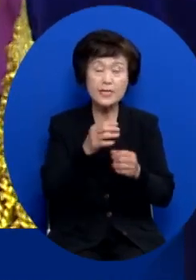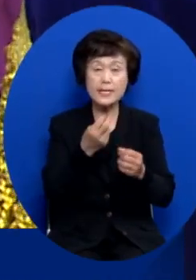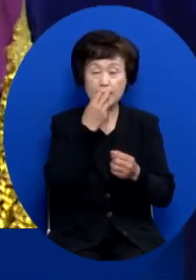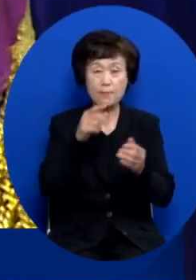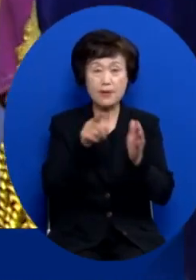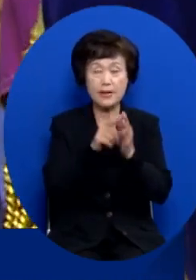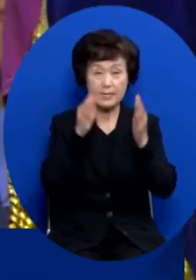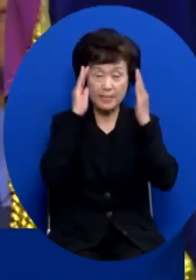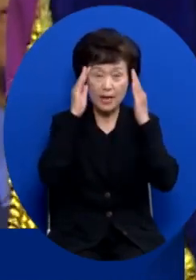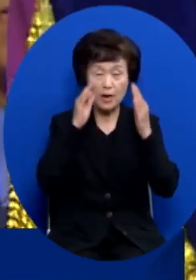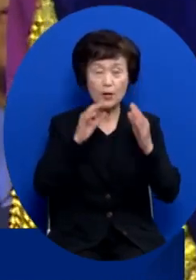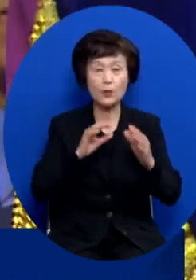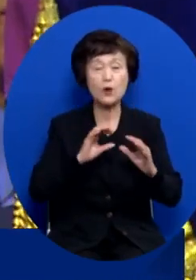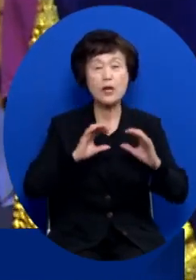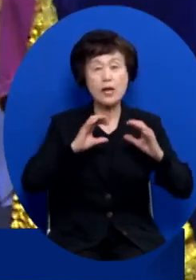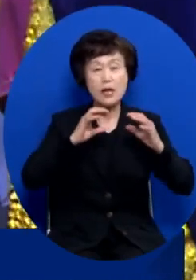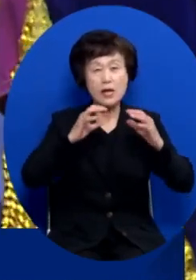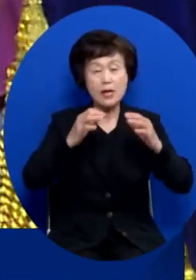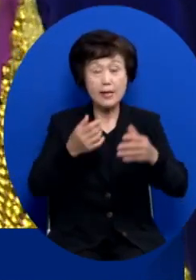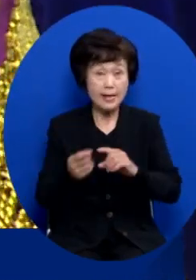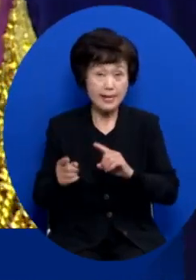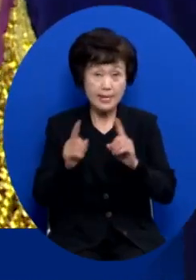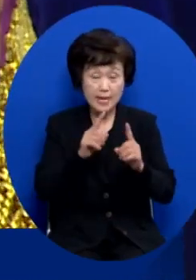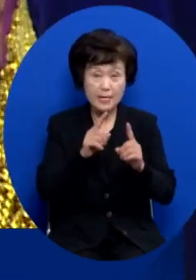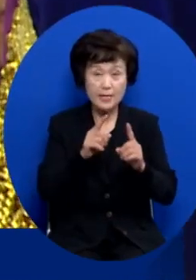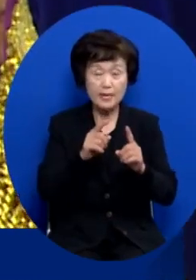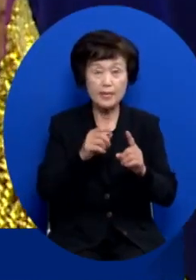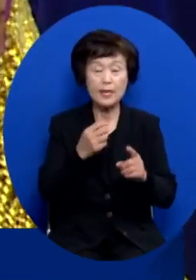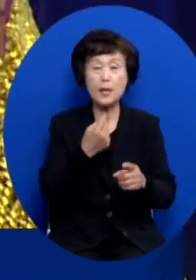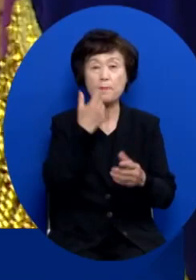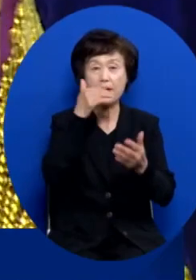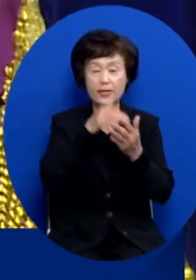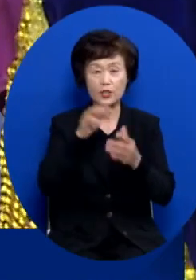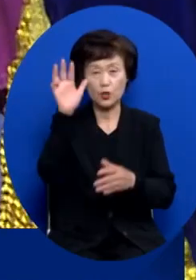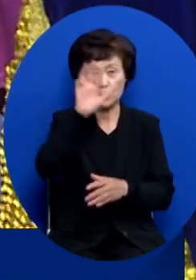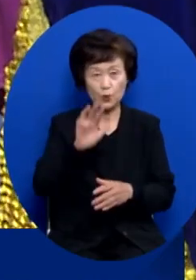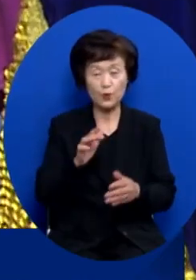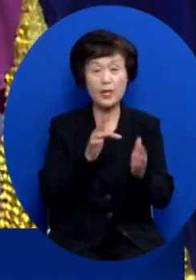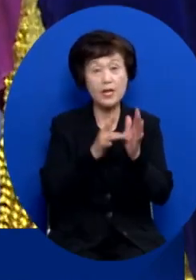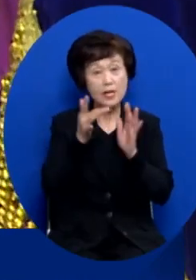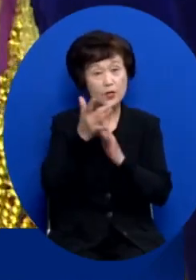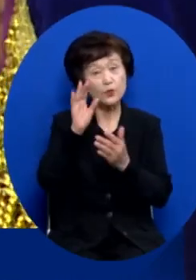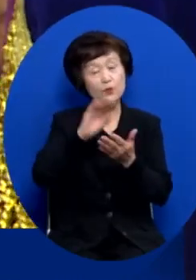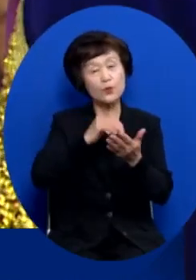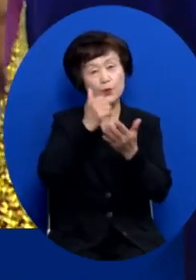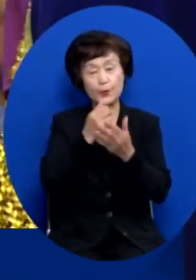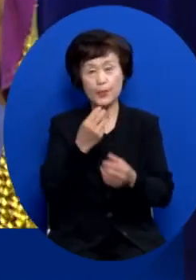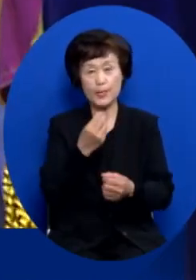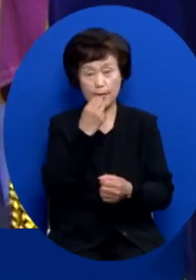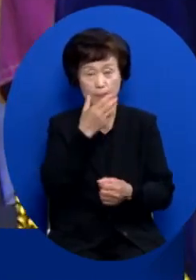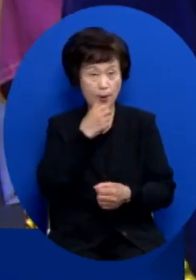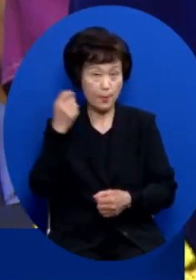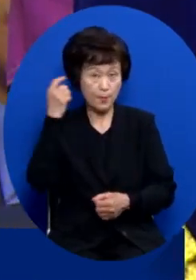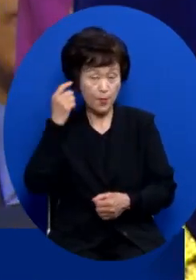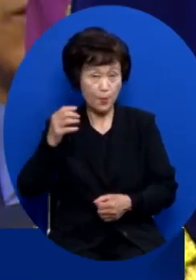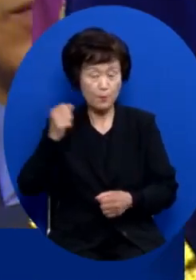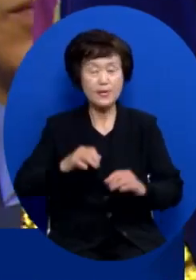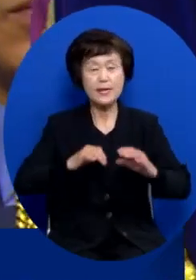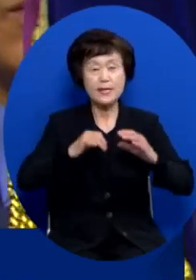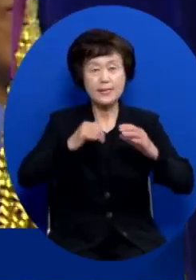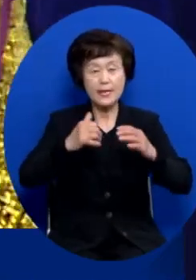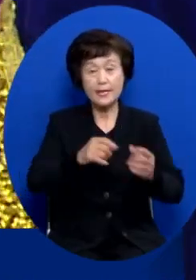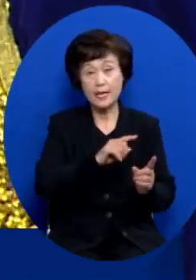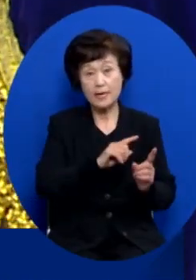민족과 세계를 살리는 백석총회, 예수 그리스도의 생명의 복음으로 세상을